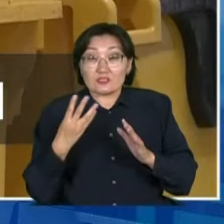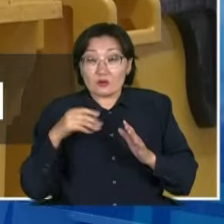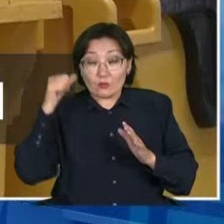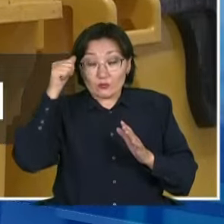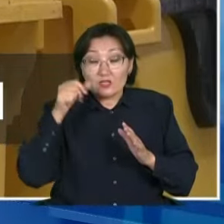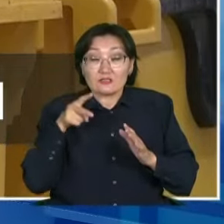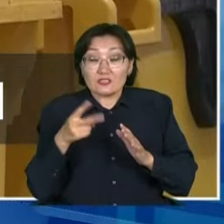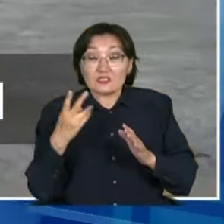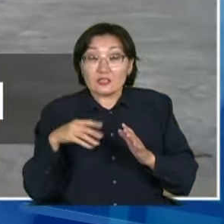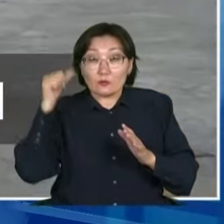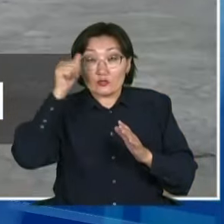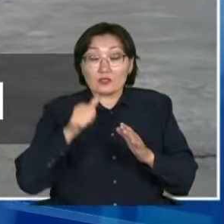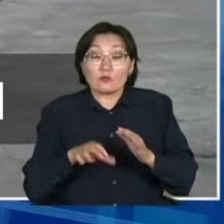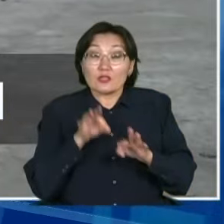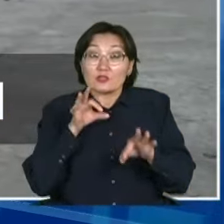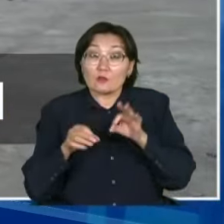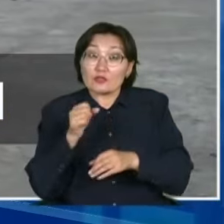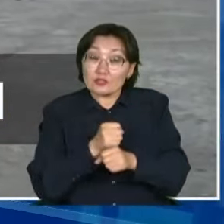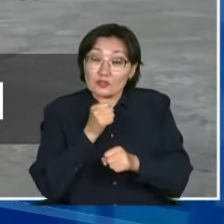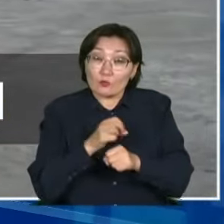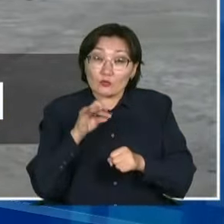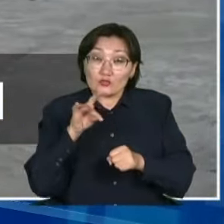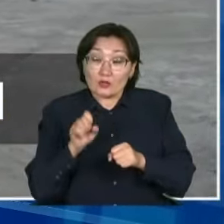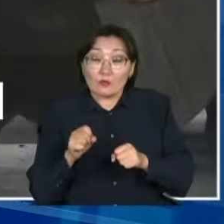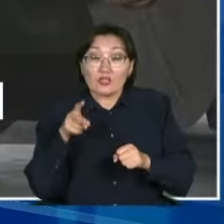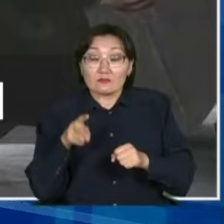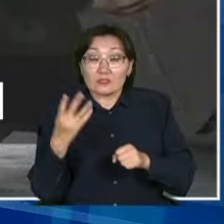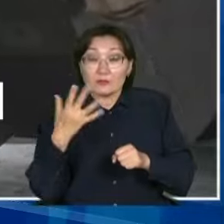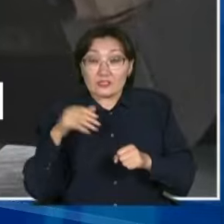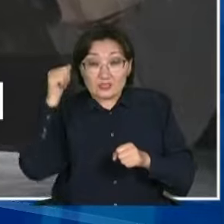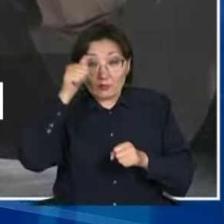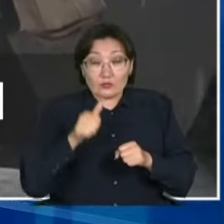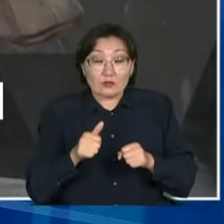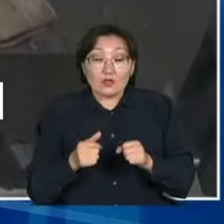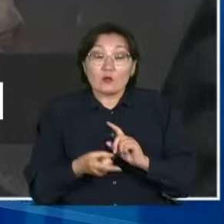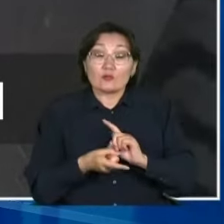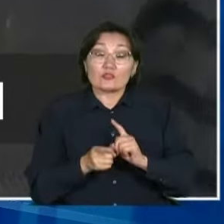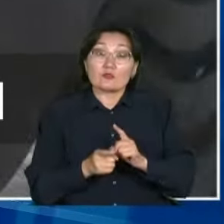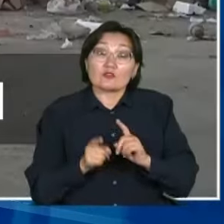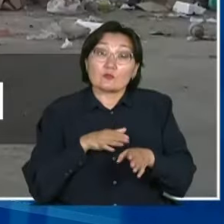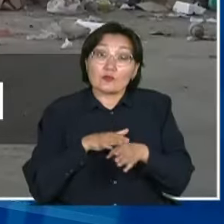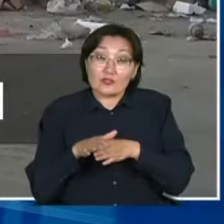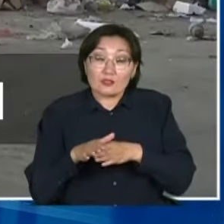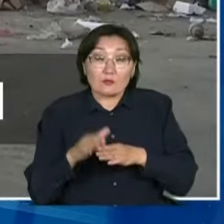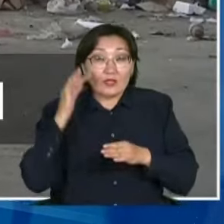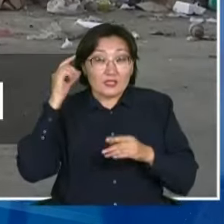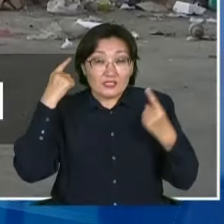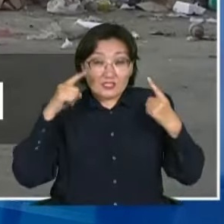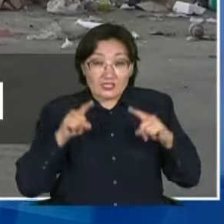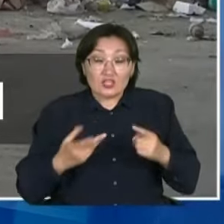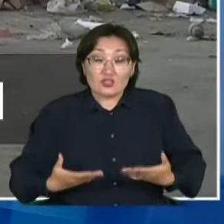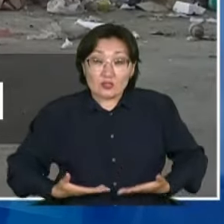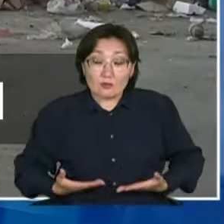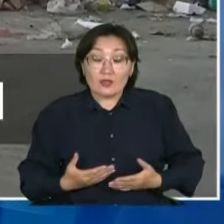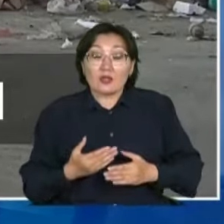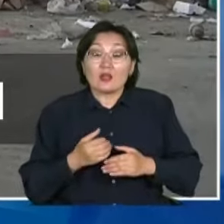году, по сортировке и переработке мусора к 2050 году. Воплотить идеи в жизнь помогут и механизмы поддержки